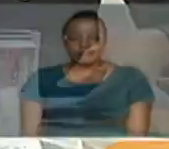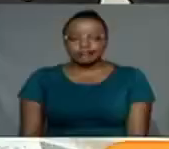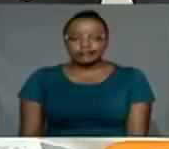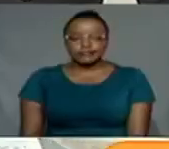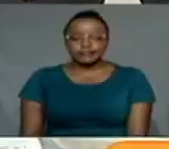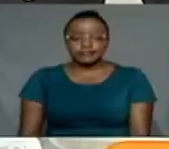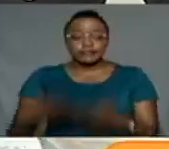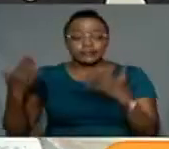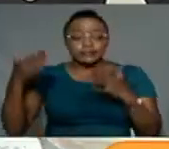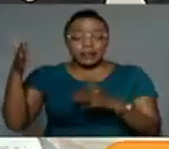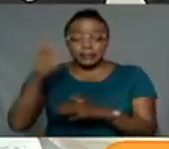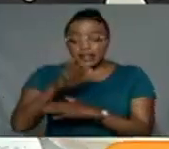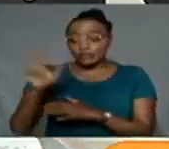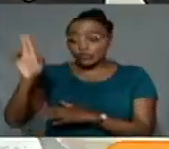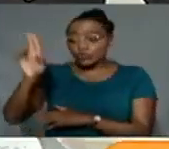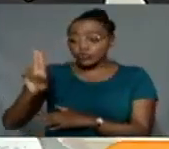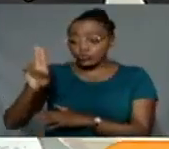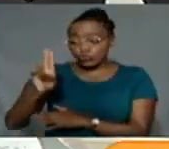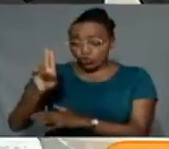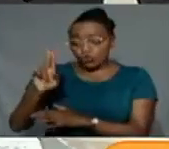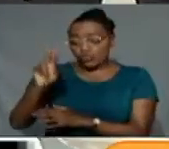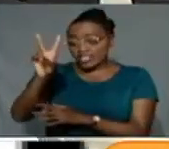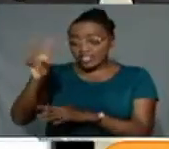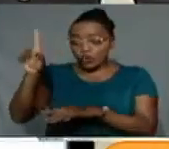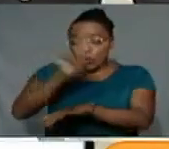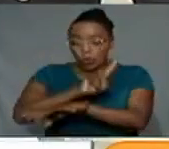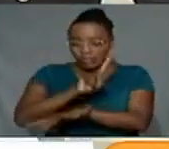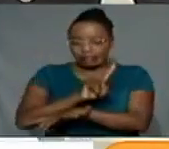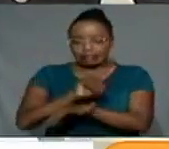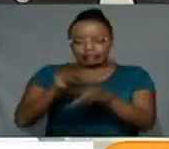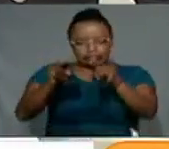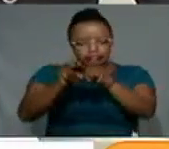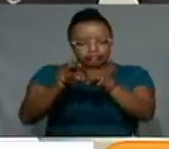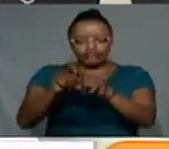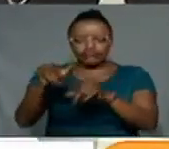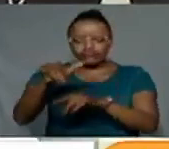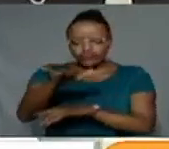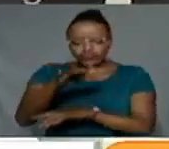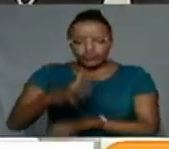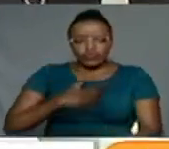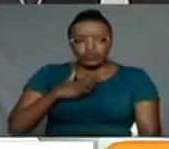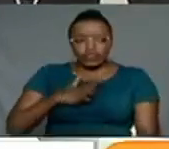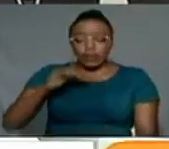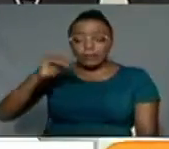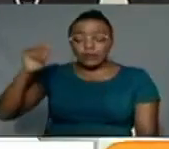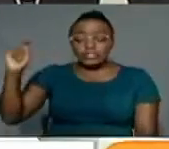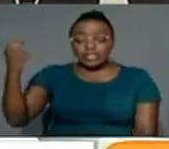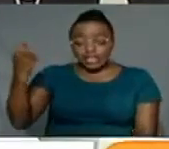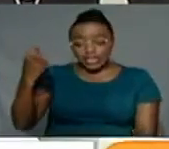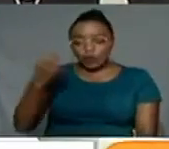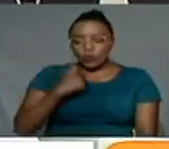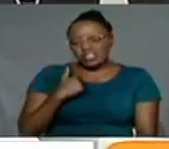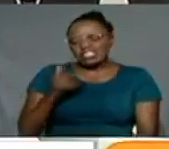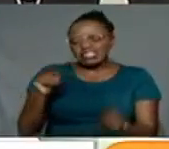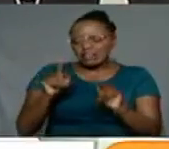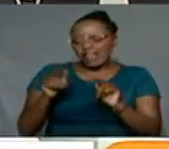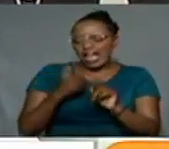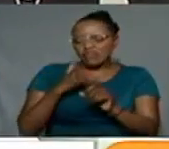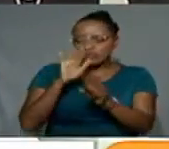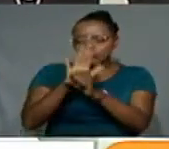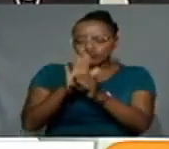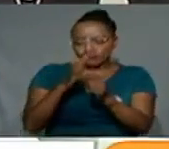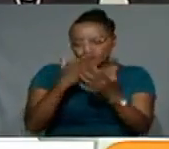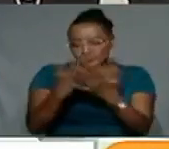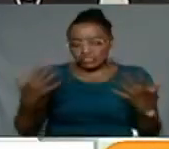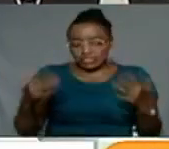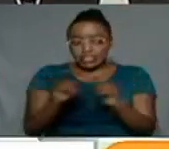Na mtazamaji, Rais Uhuru Kenyatta kwa siku ya pili mtawalia amezuru eneo la mlima Kenya akiwa na kapu la vinono ili